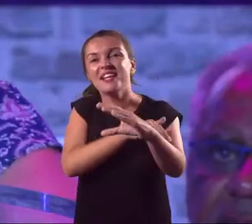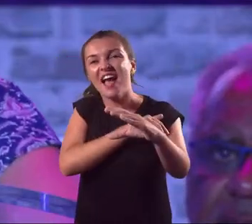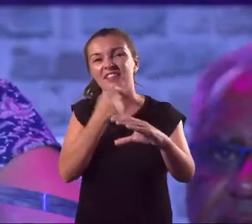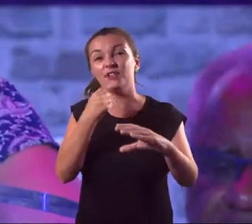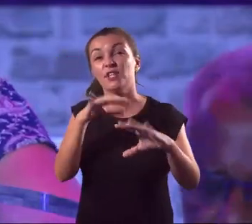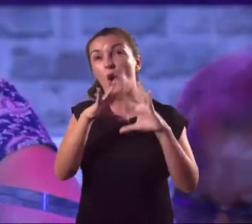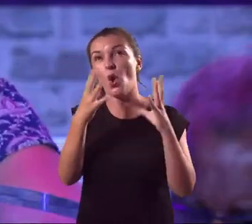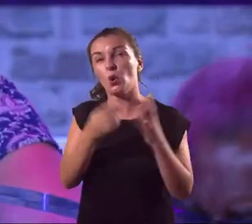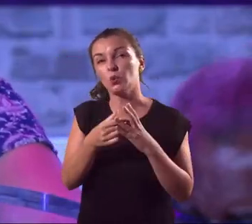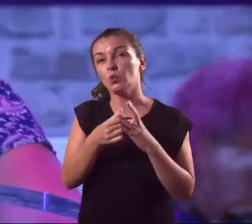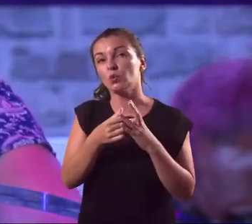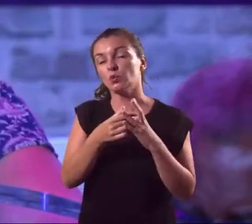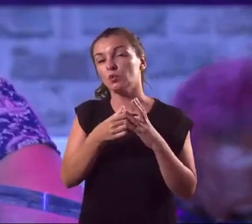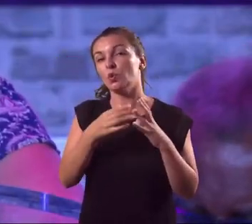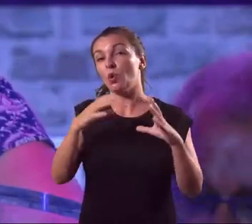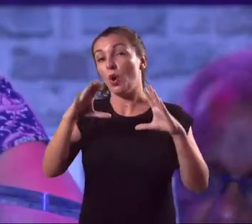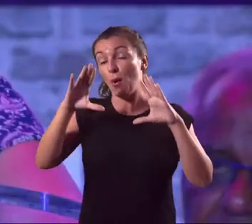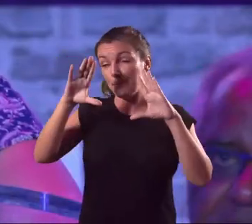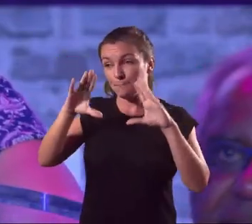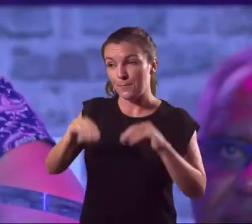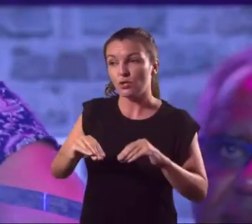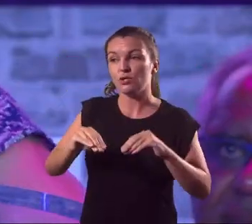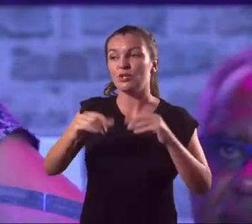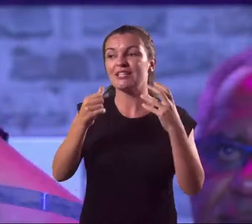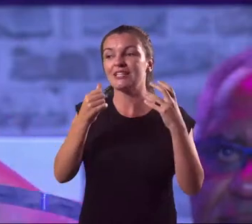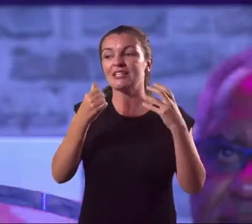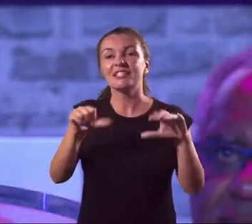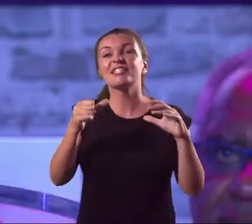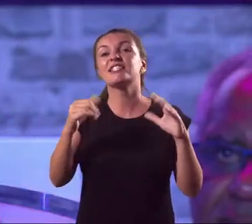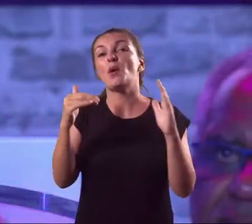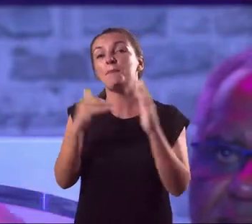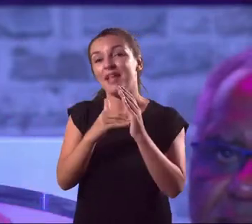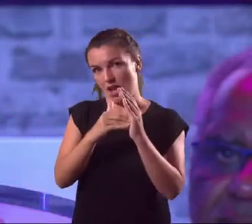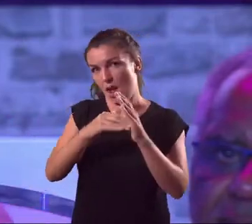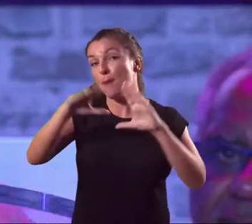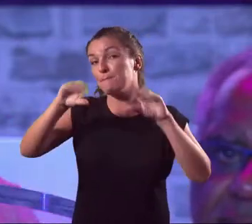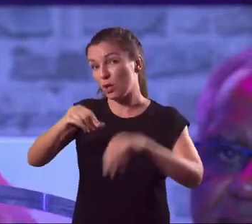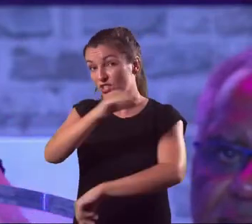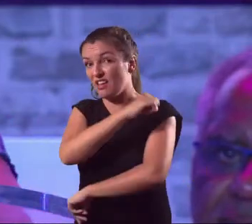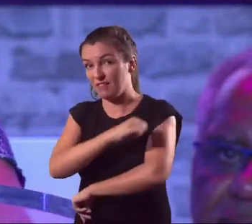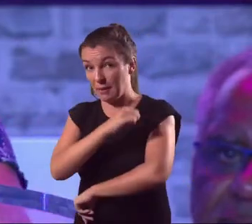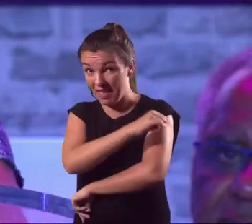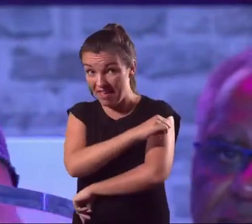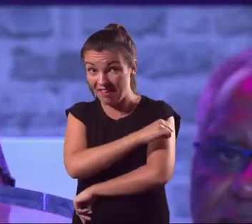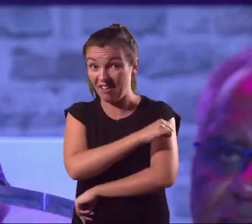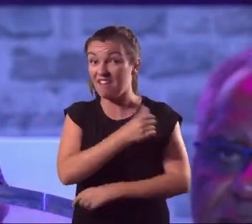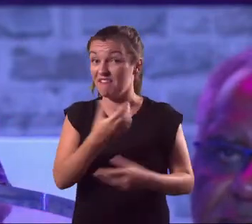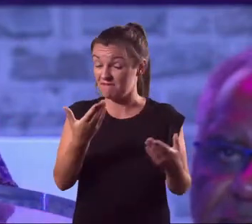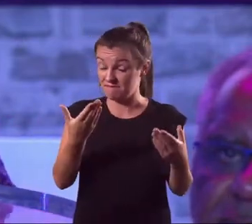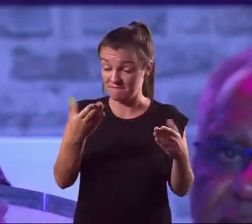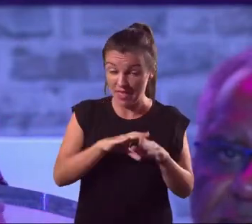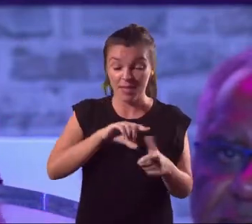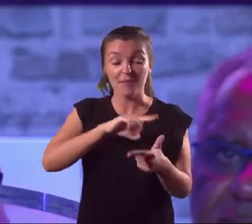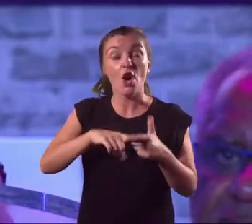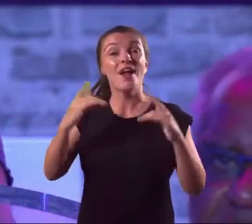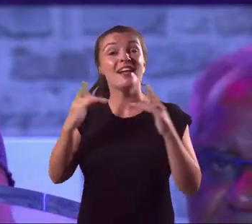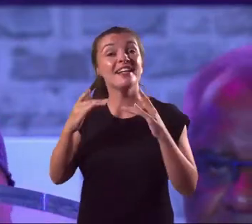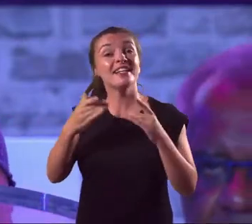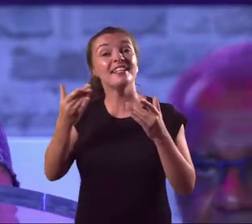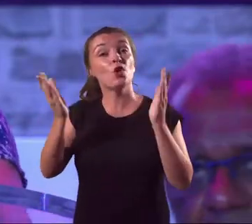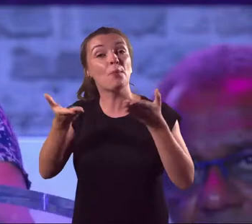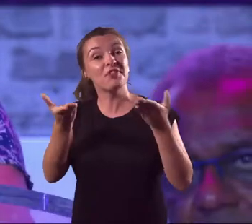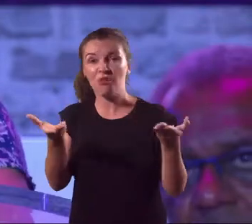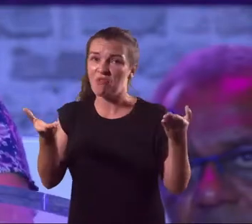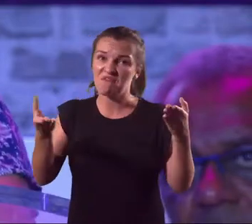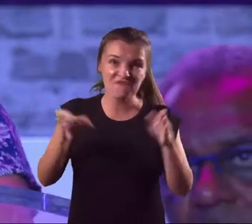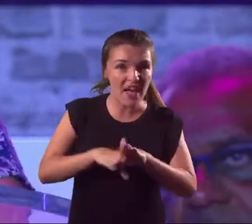000 postes d'enseignants ou d'infirmiers. Ce sera évidemment des lits d'hôpitaux qui vont fermer, des routes qui ne